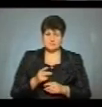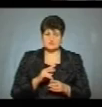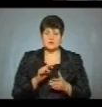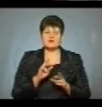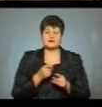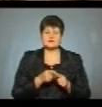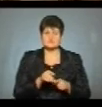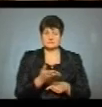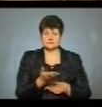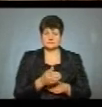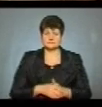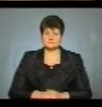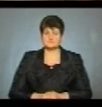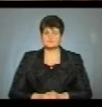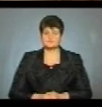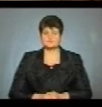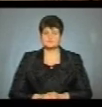це відбувалося.